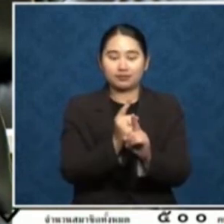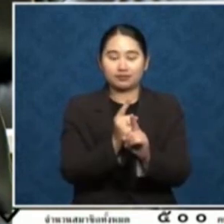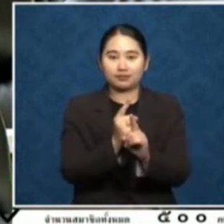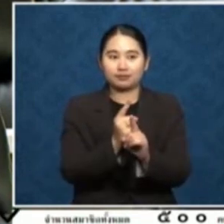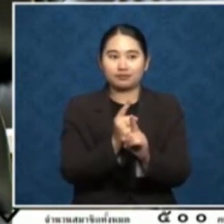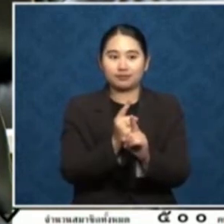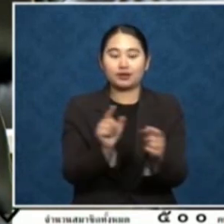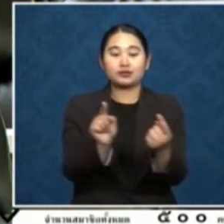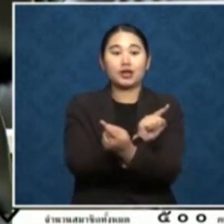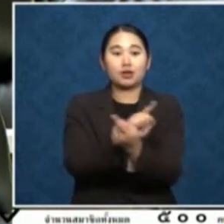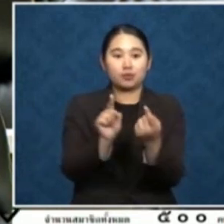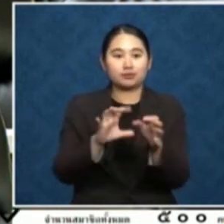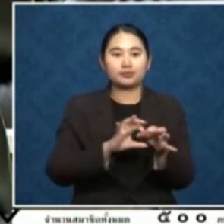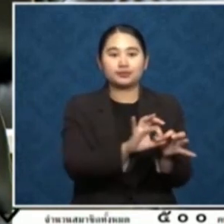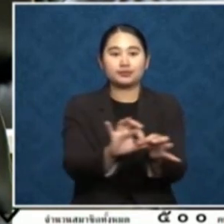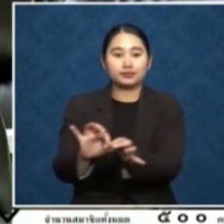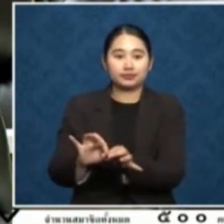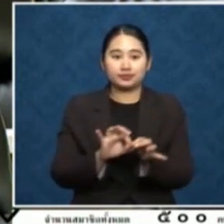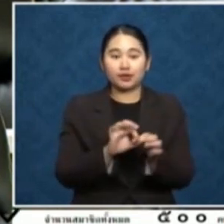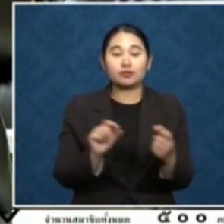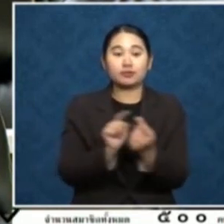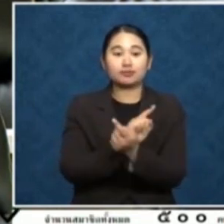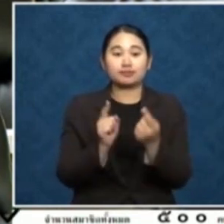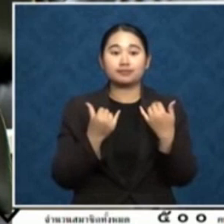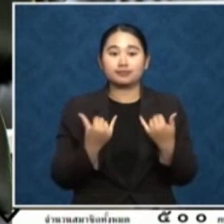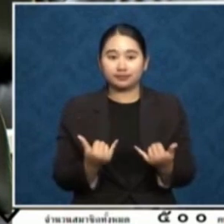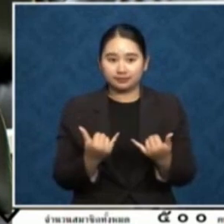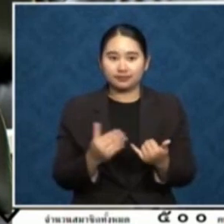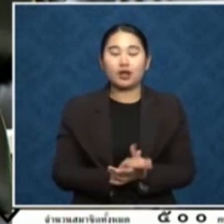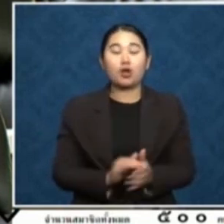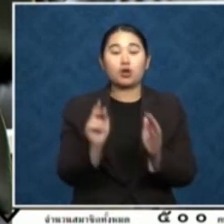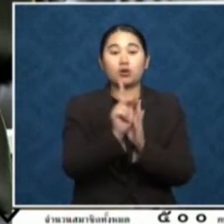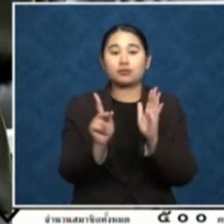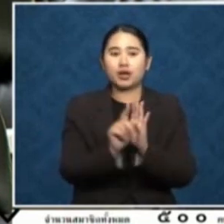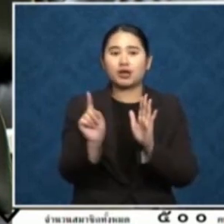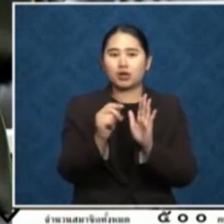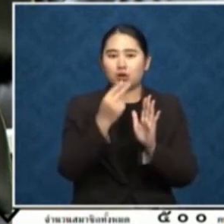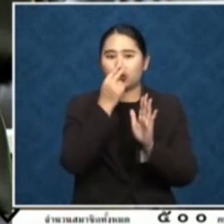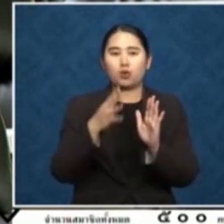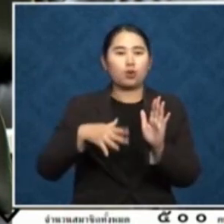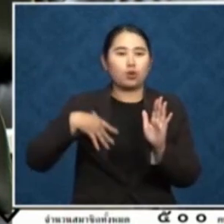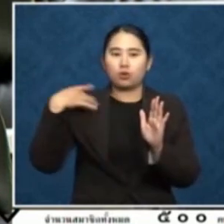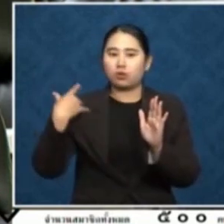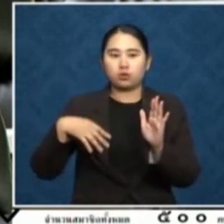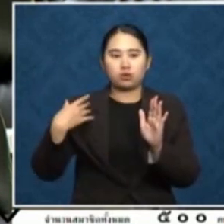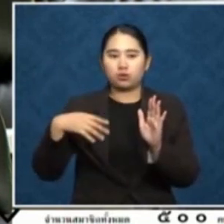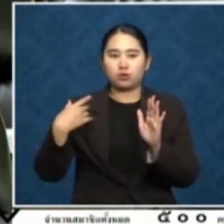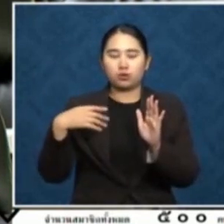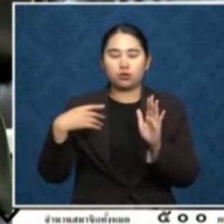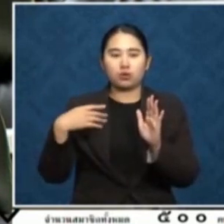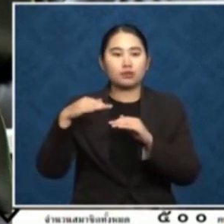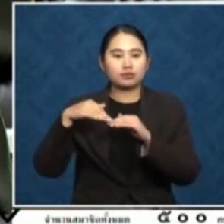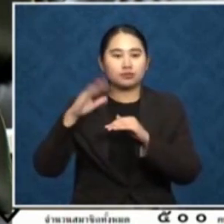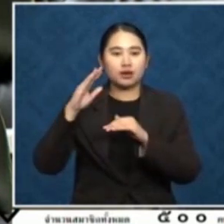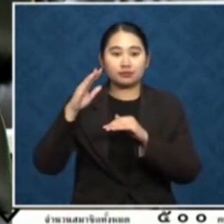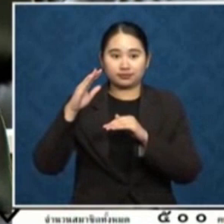ปตามพัฒนาของสังคมสอดคล้องกับบริบทของสังคมหากกฎหมายใดสุดโต่งเกินไ